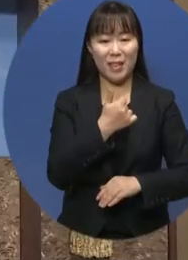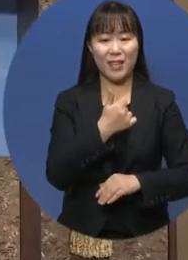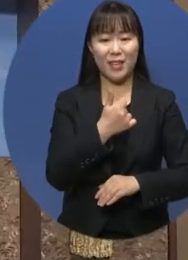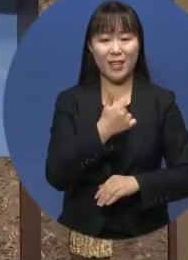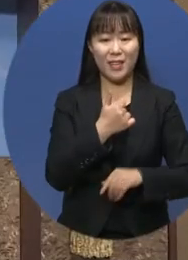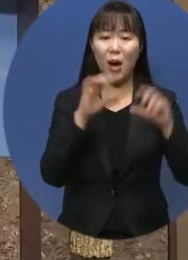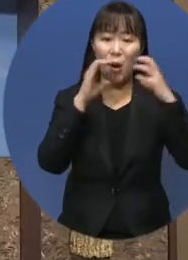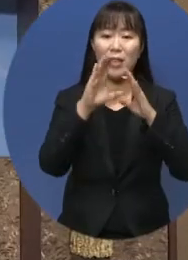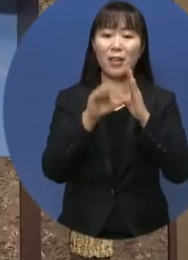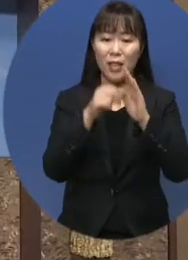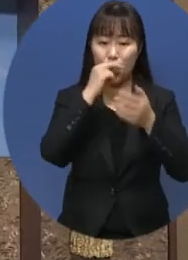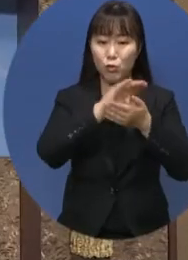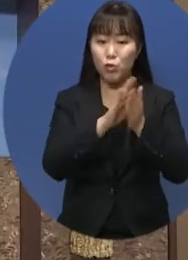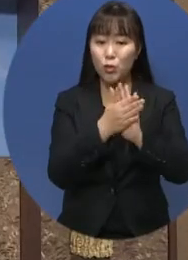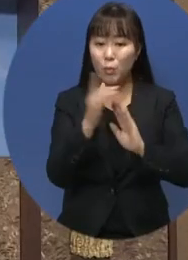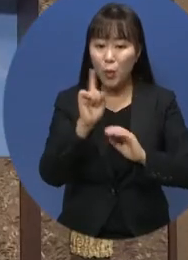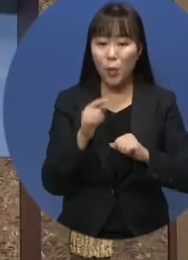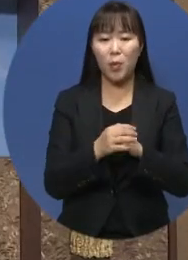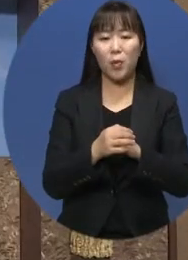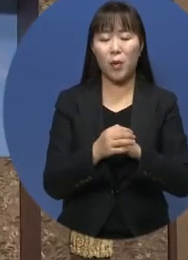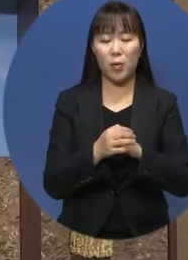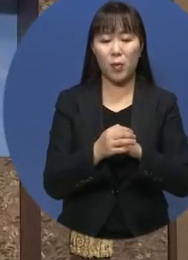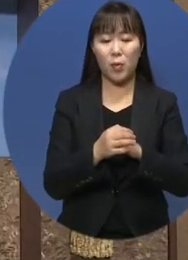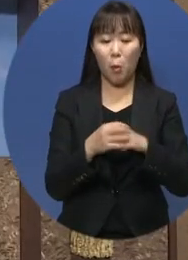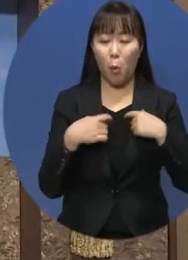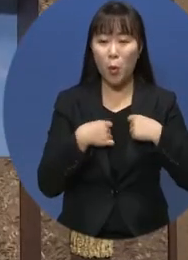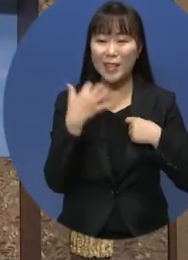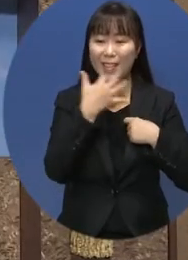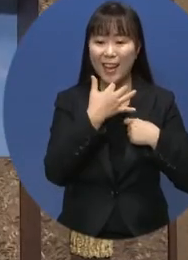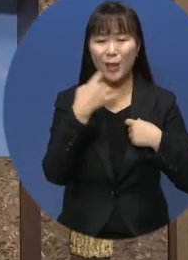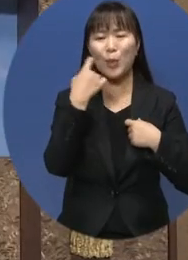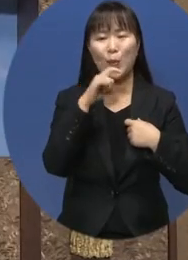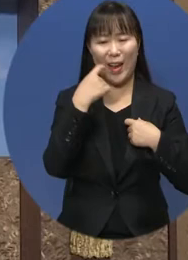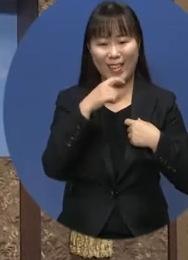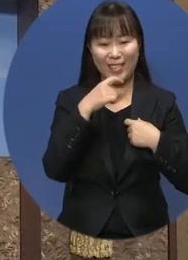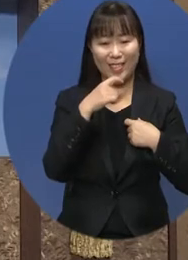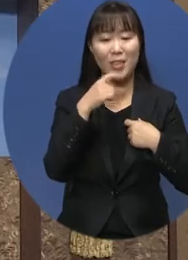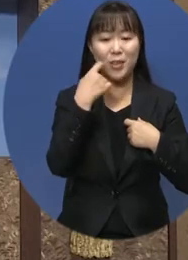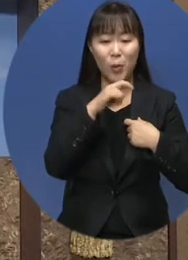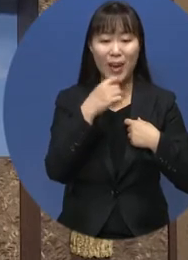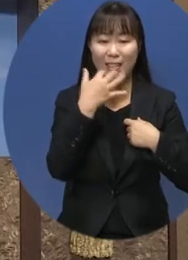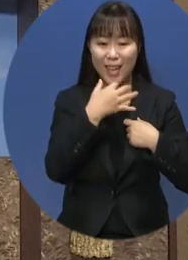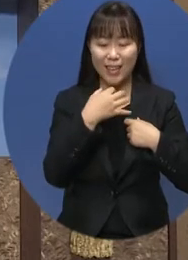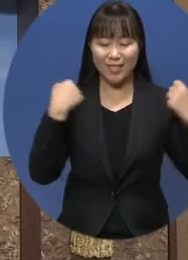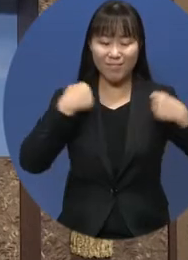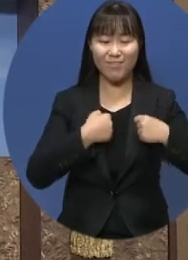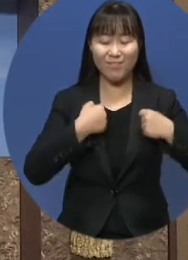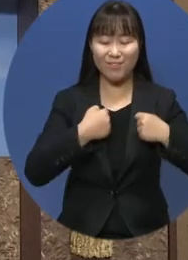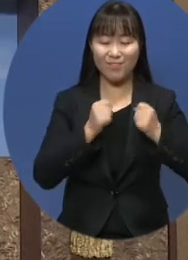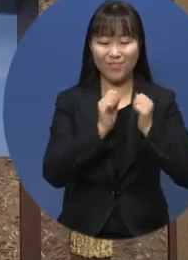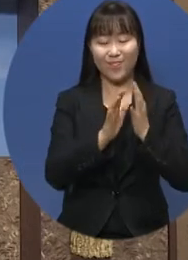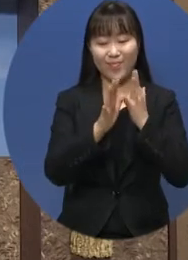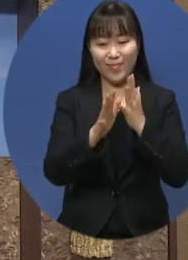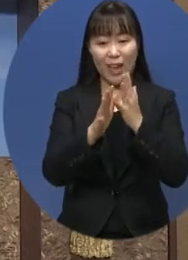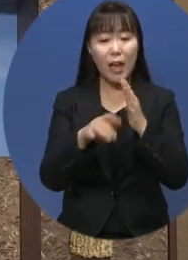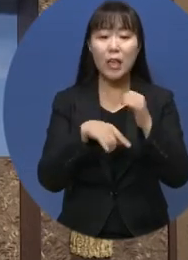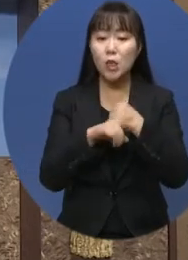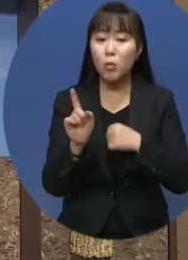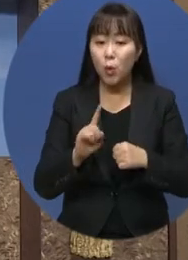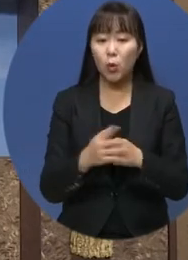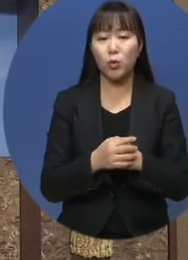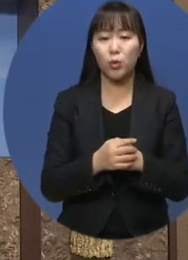우리가 어릴때 유치원은 유치원 웜 보기 아주 노랑 새겼습니다 노란색 알마 입고 다니는데 왜 노랑 색을 입혀 냐하면